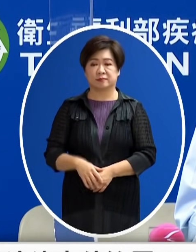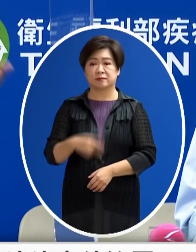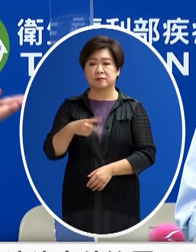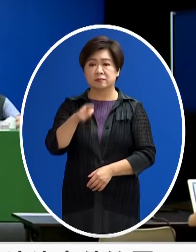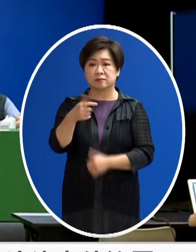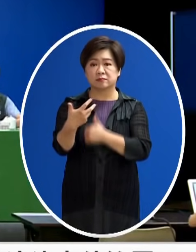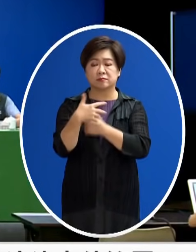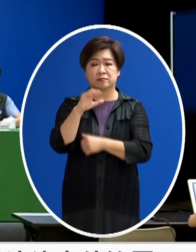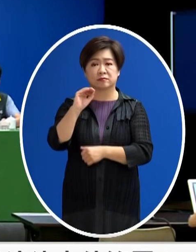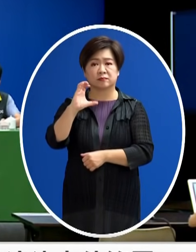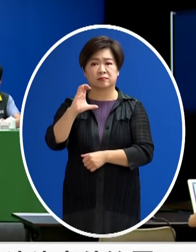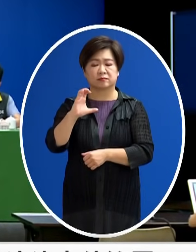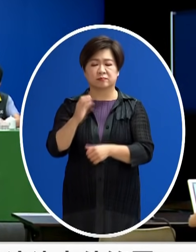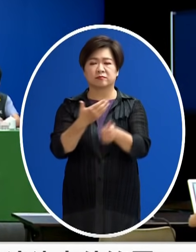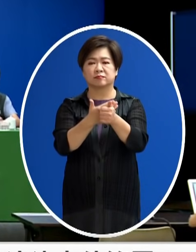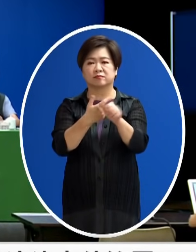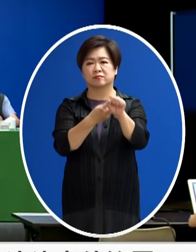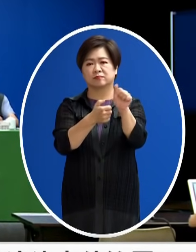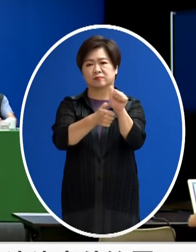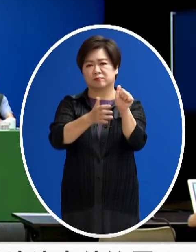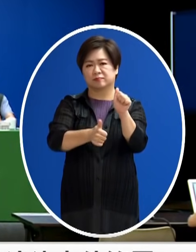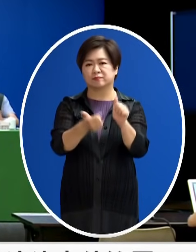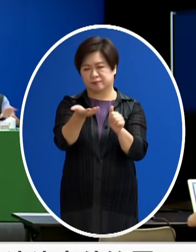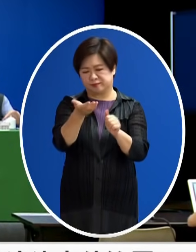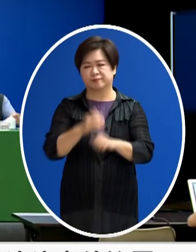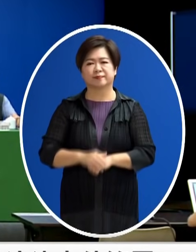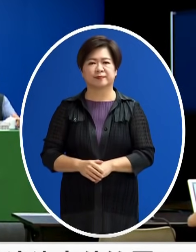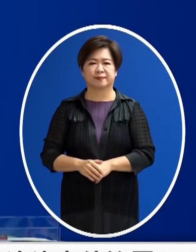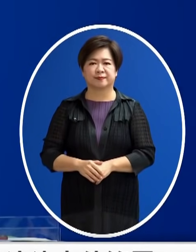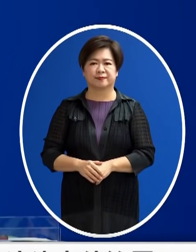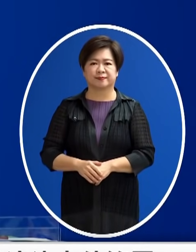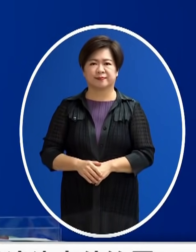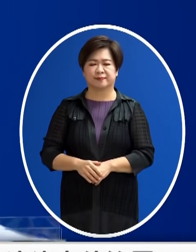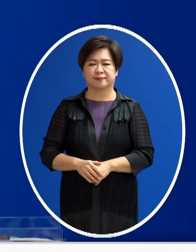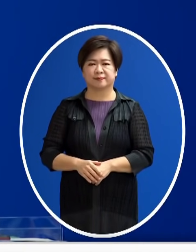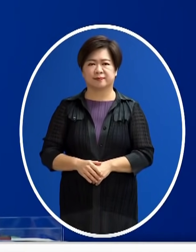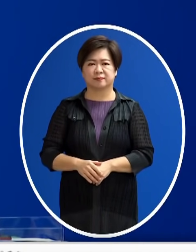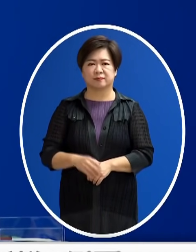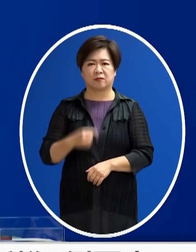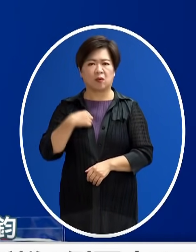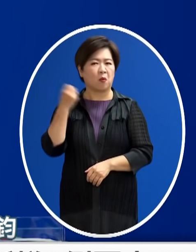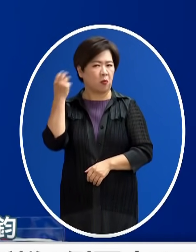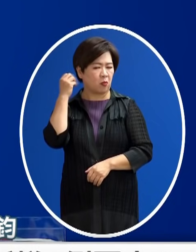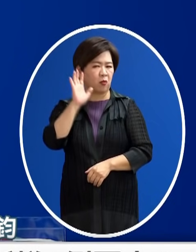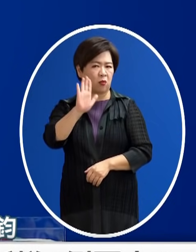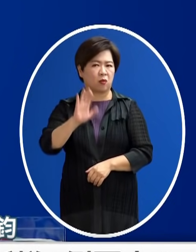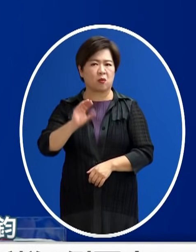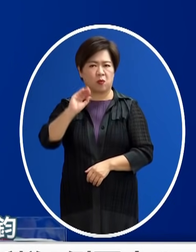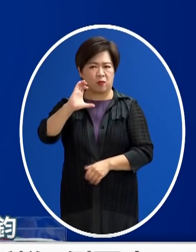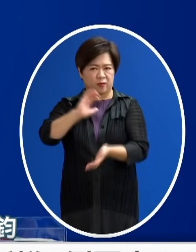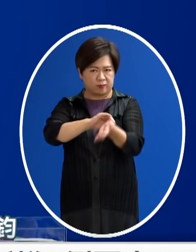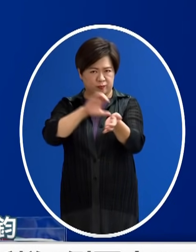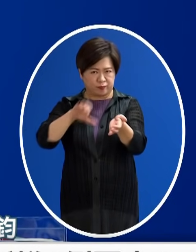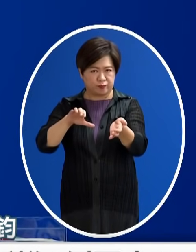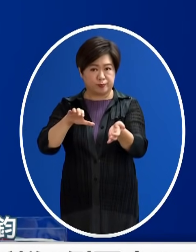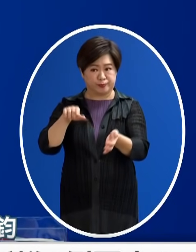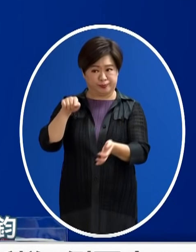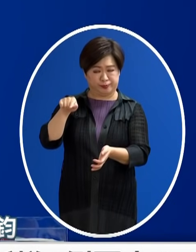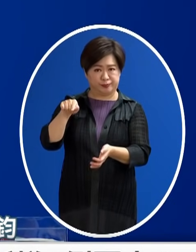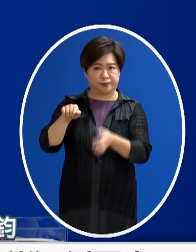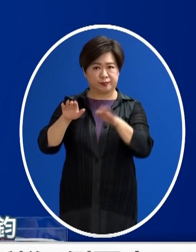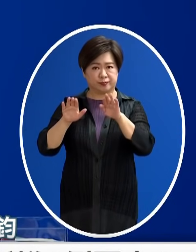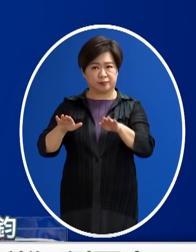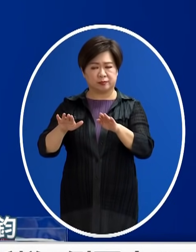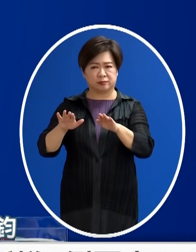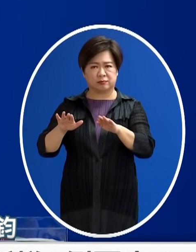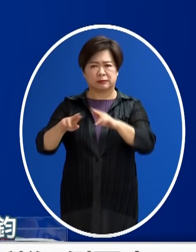那万方的，请那个罗副哈。 好，那据我也了解，就是说万方医院他们目前